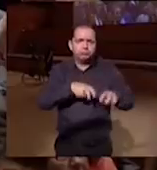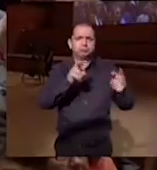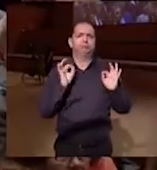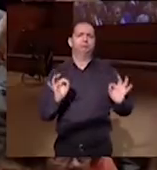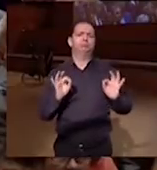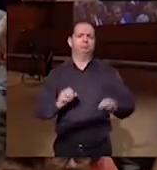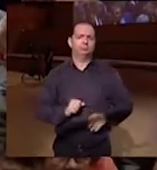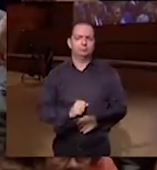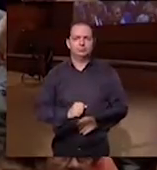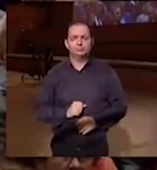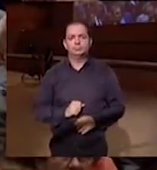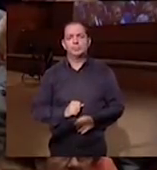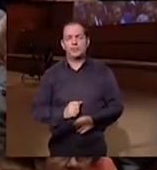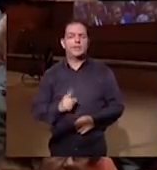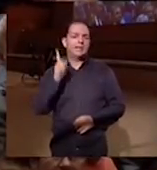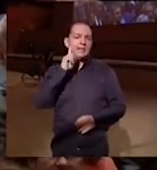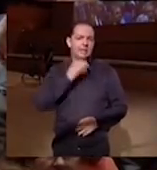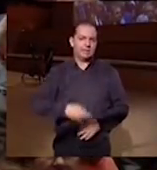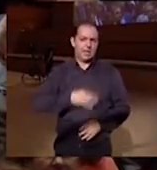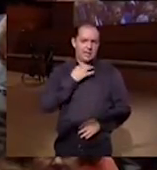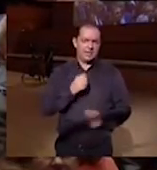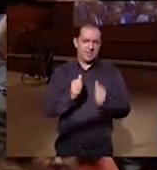Φίλες και φίλοι, κυρίες και κύριοι,